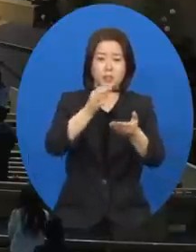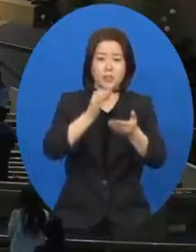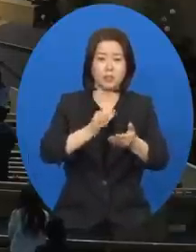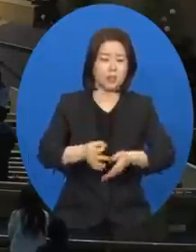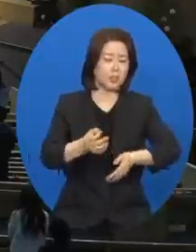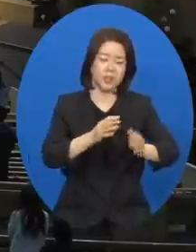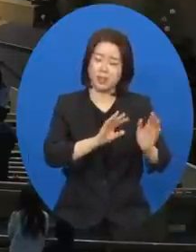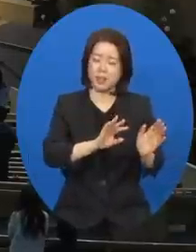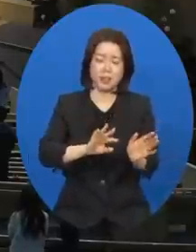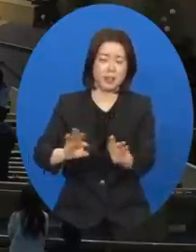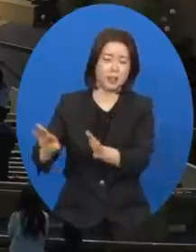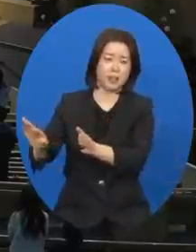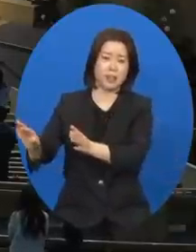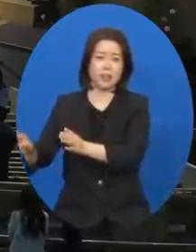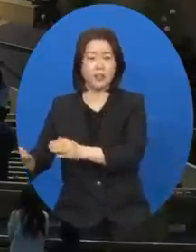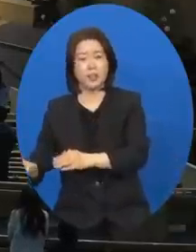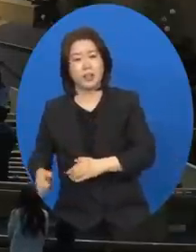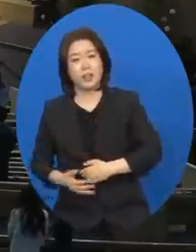보호하기 전에